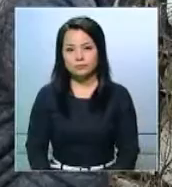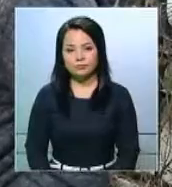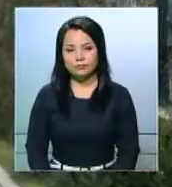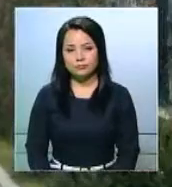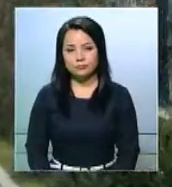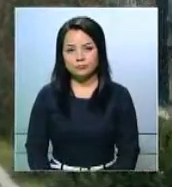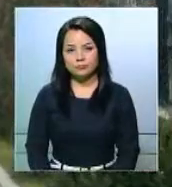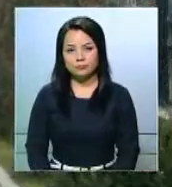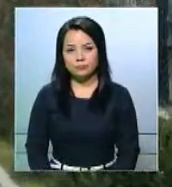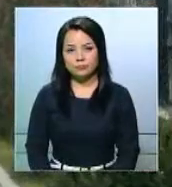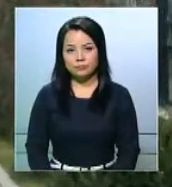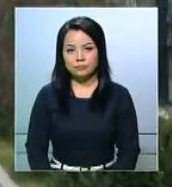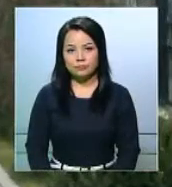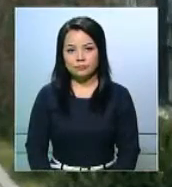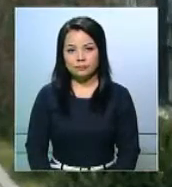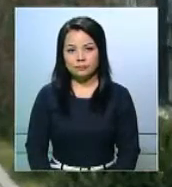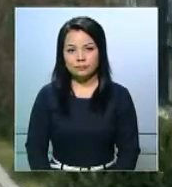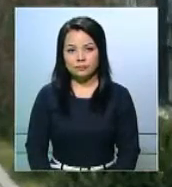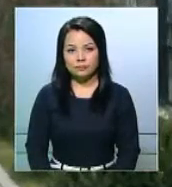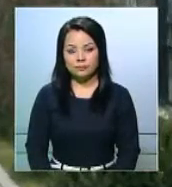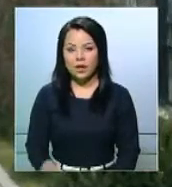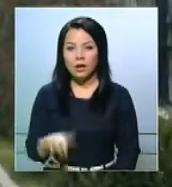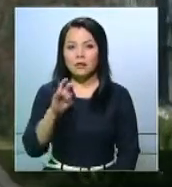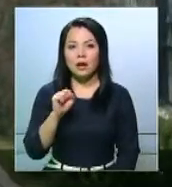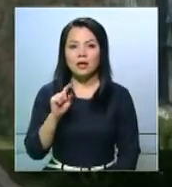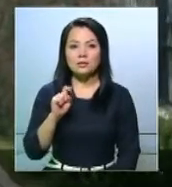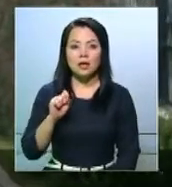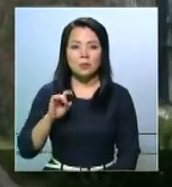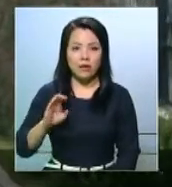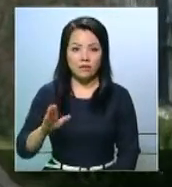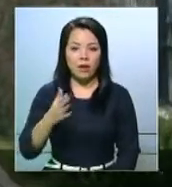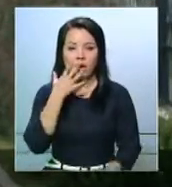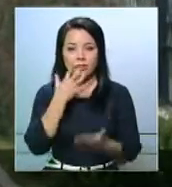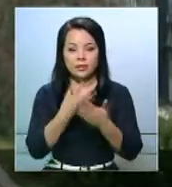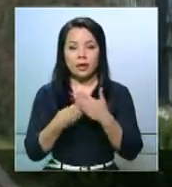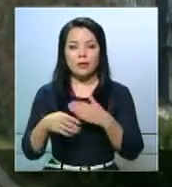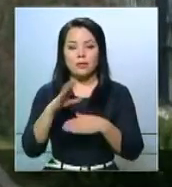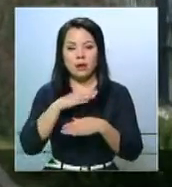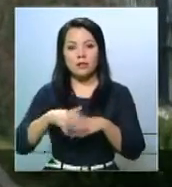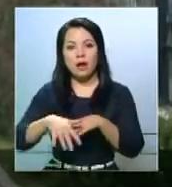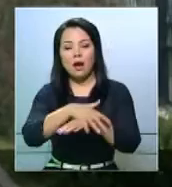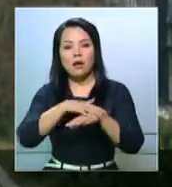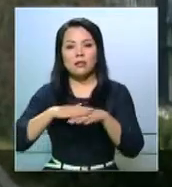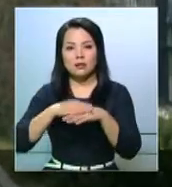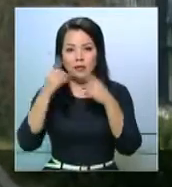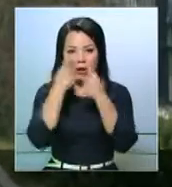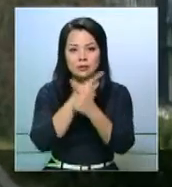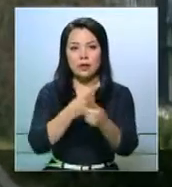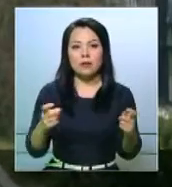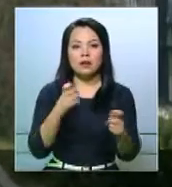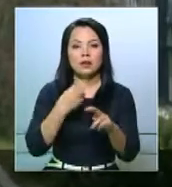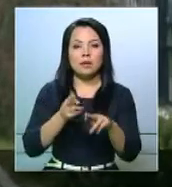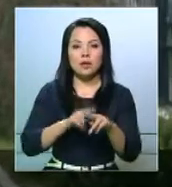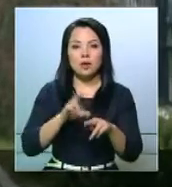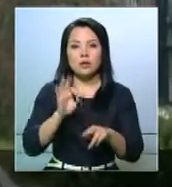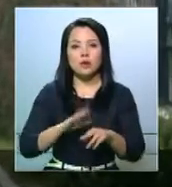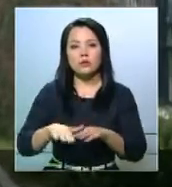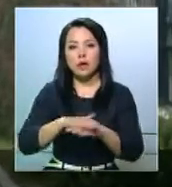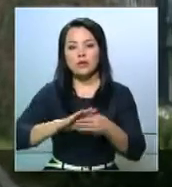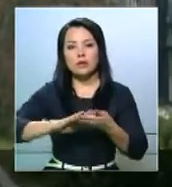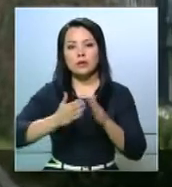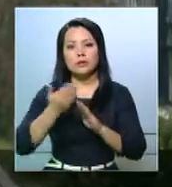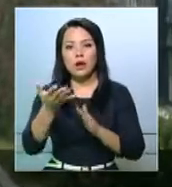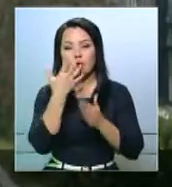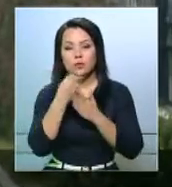Назарбаев обратился с обращением к народу. Назарбаев халыққа жолдауын жасады. Ең бастысы, президент Қазақстанның үлкен әлеуетін атады. Және